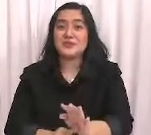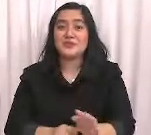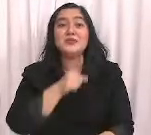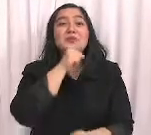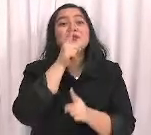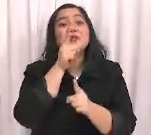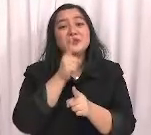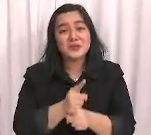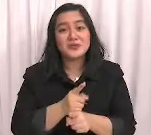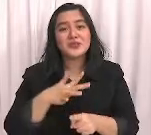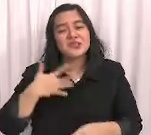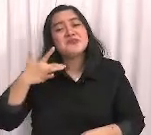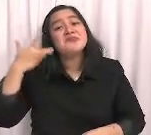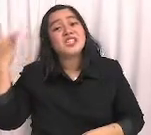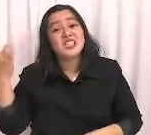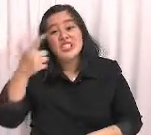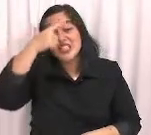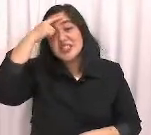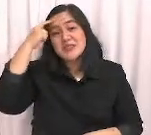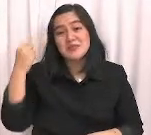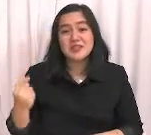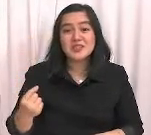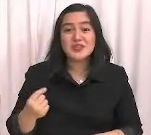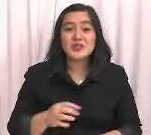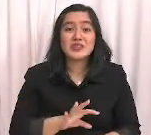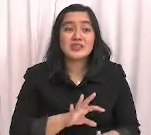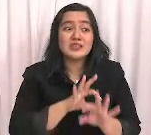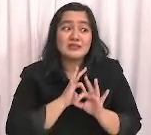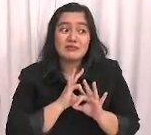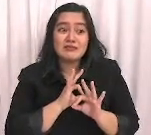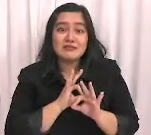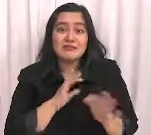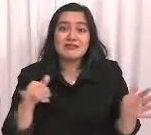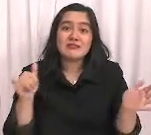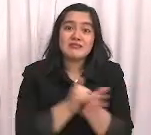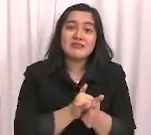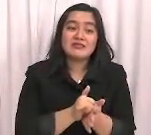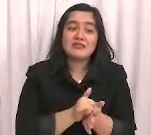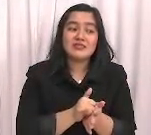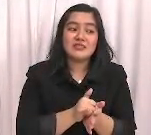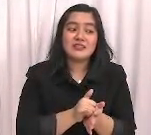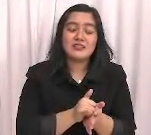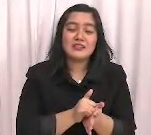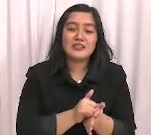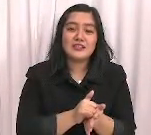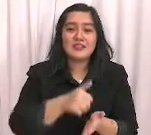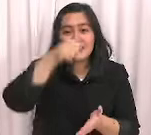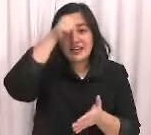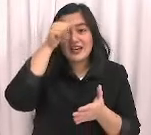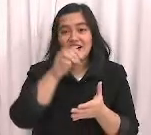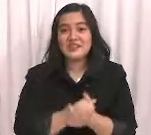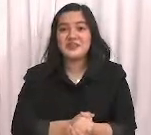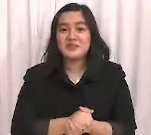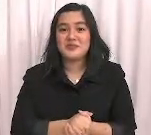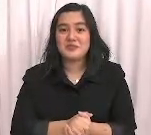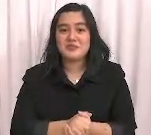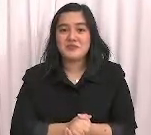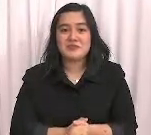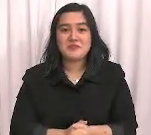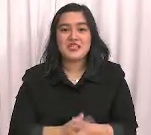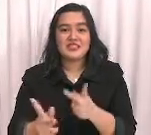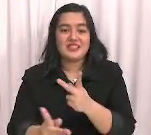nila. Yeah. You see? Pero mali yun, kapatid. Mali yun. Ngayon, bulgaran, sabihin nyo, alam